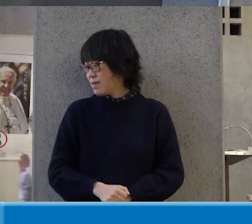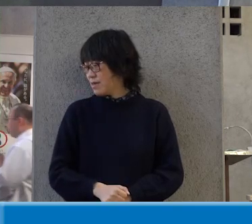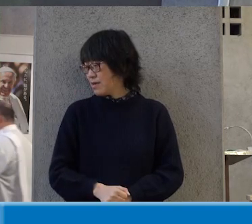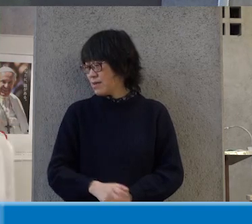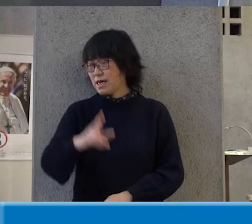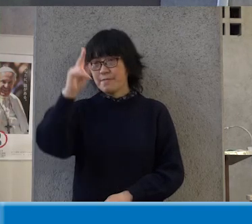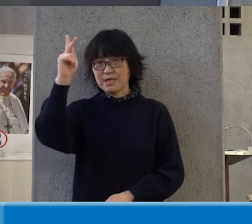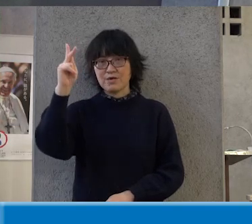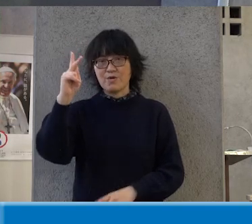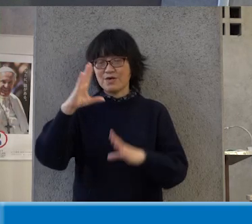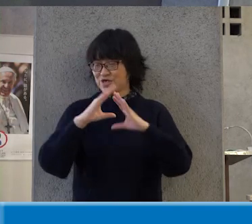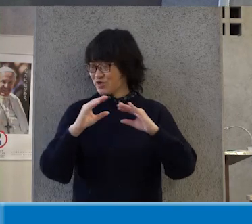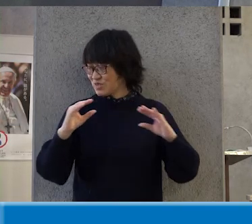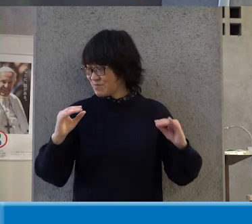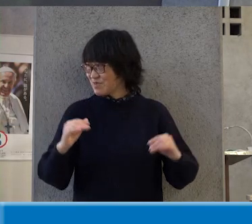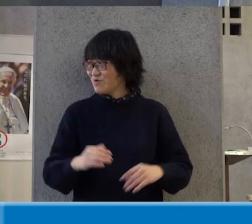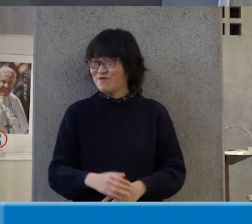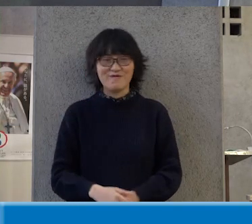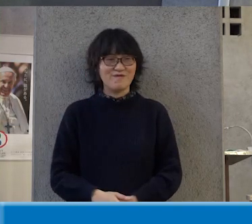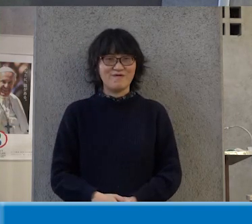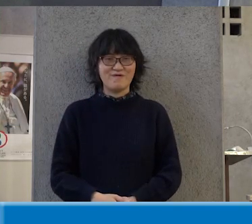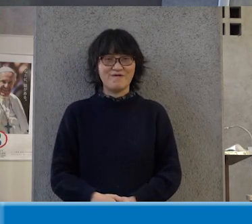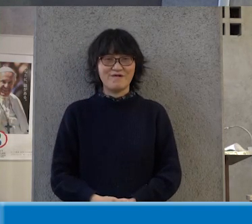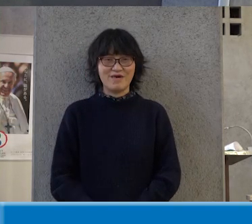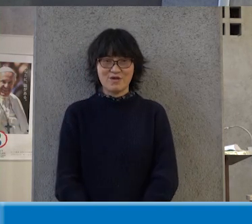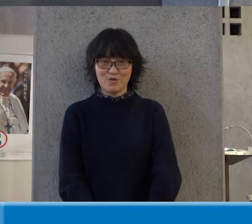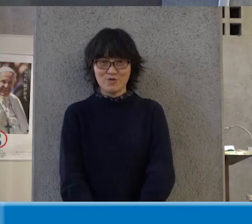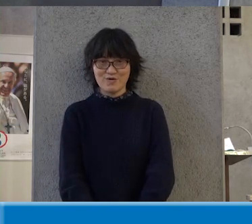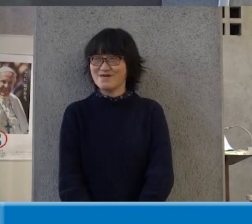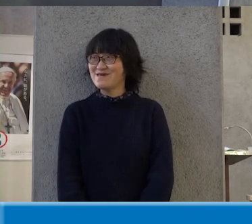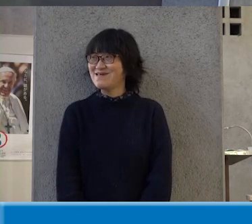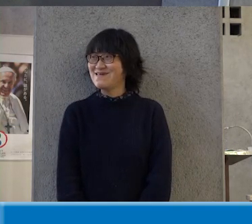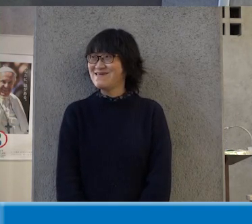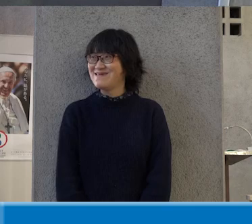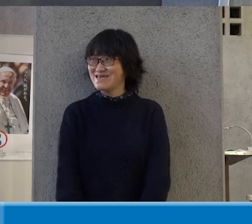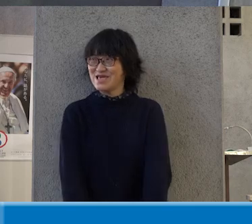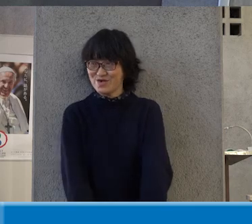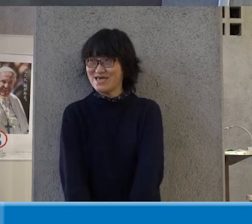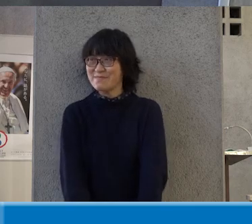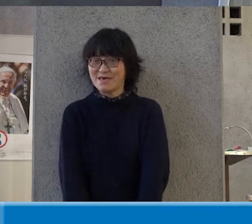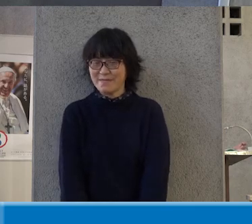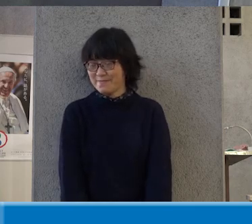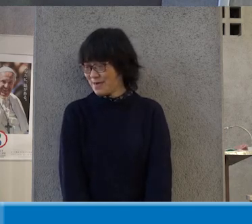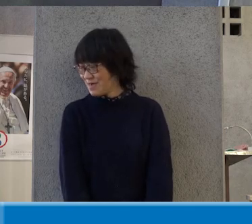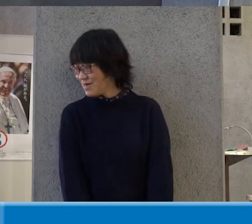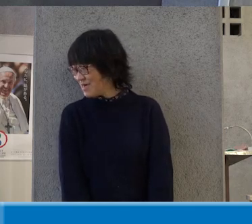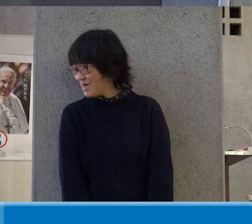神の美しみを。